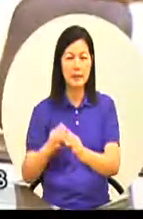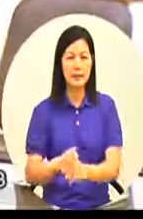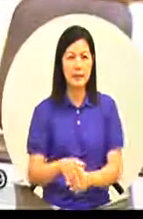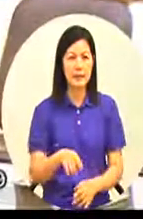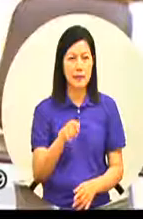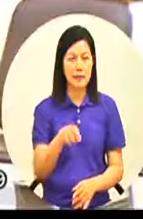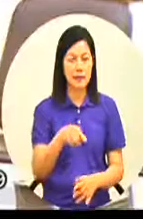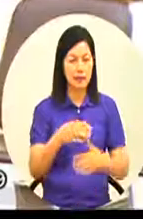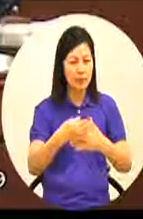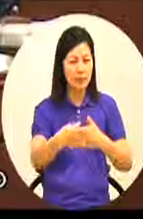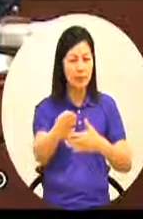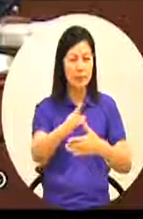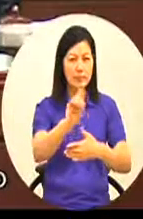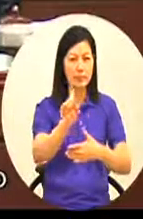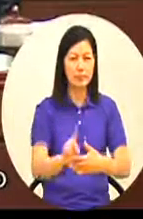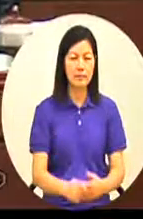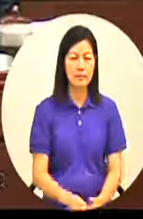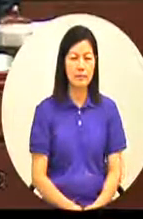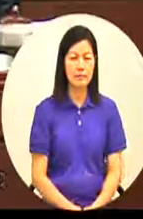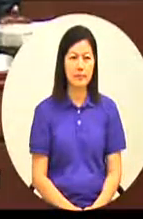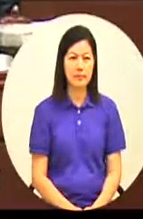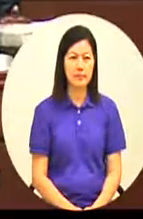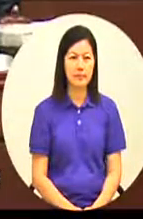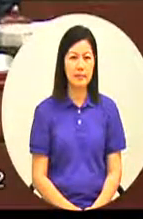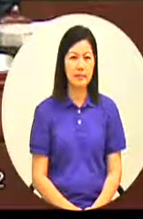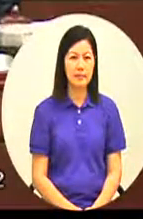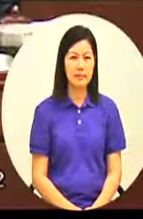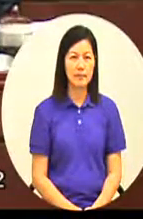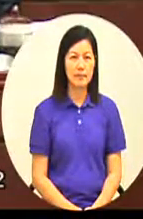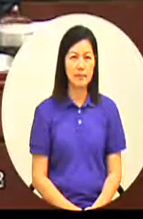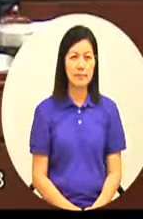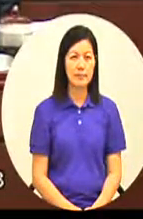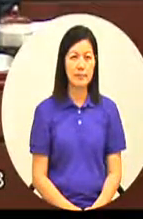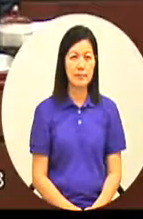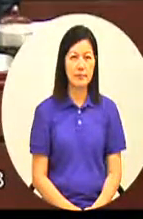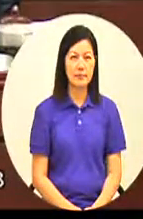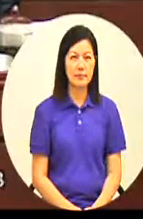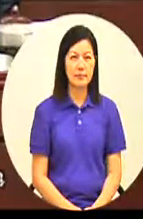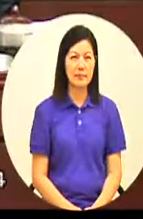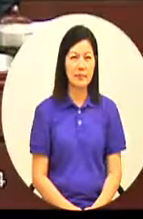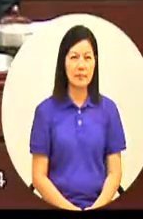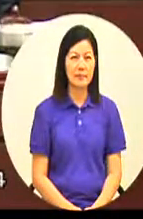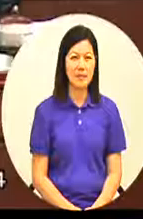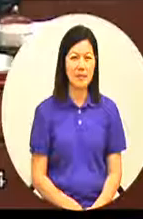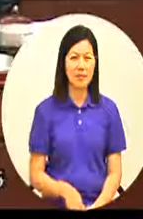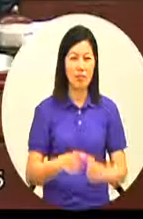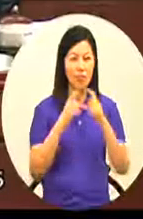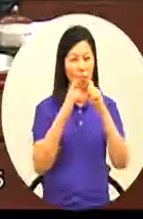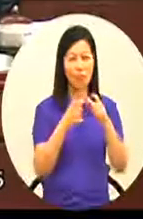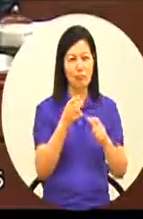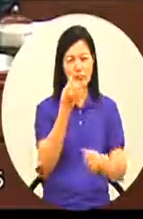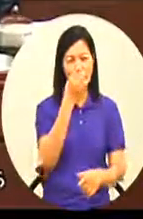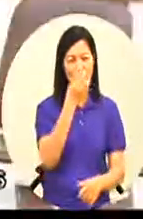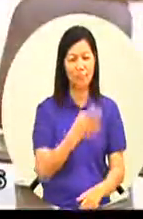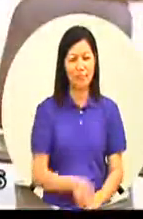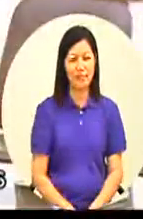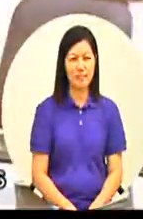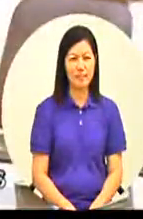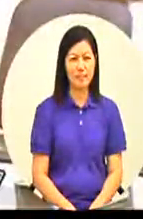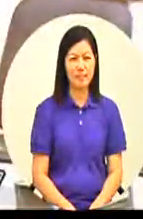你懂吗？你可以回答吗？ 我不能回答。 哦，不能回答。好，那你